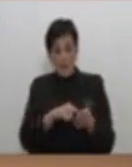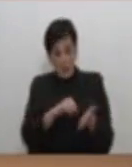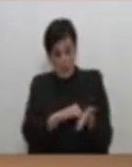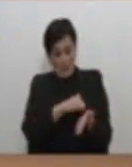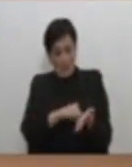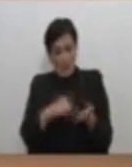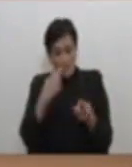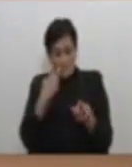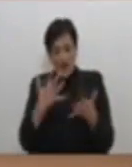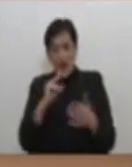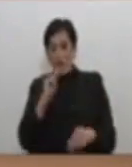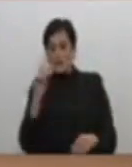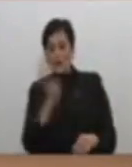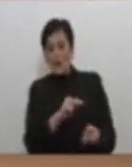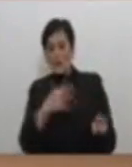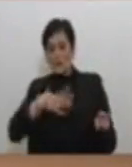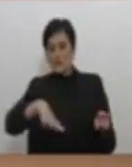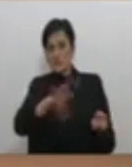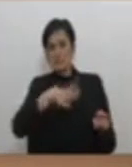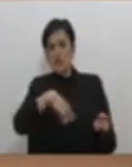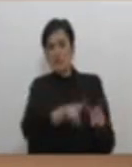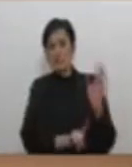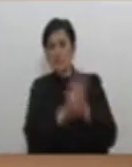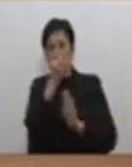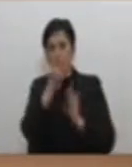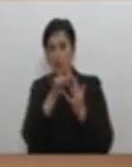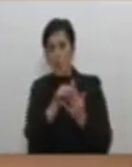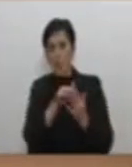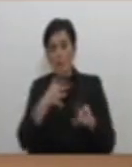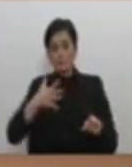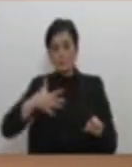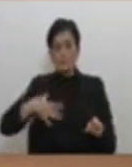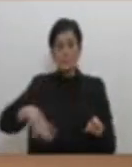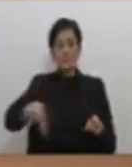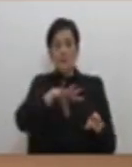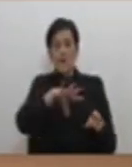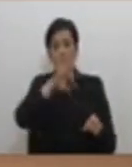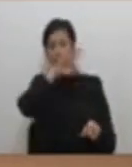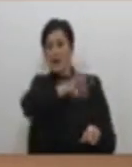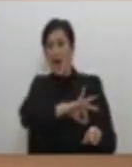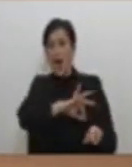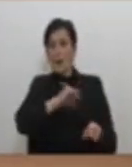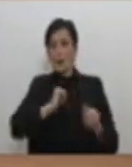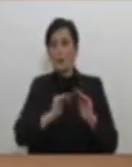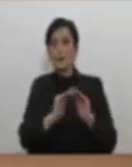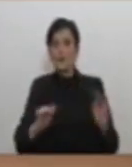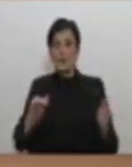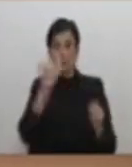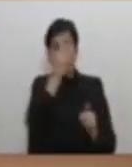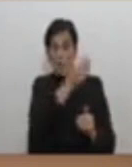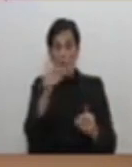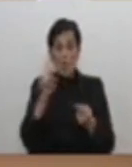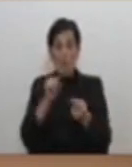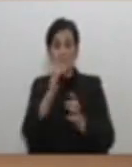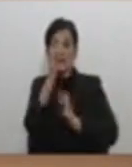კაფიოდ დააბრალეს საქართველოს, რომ საქართველომ დაიწყო ომი, საქართველომ გამოიყენა მშვიდობიანი მოსახლეობის წინააღმდეგ